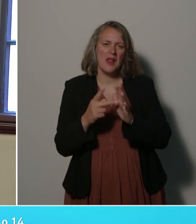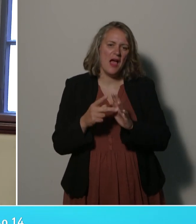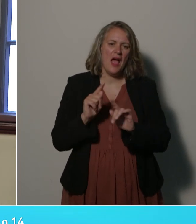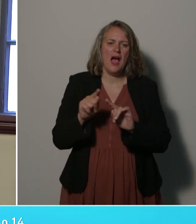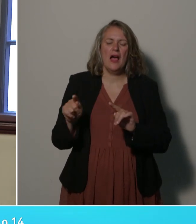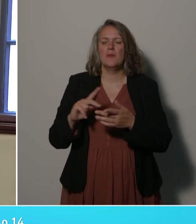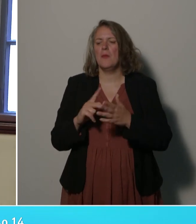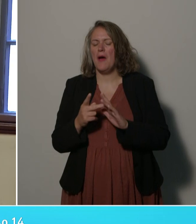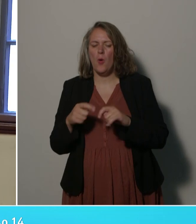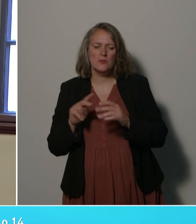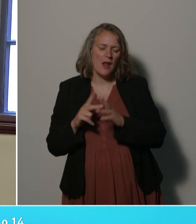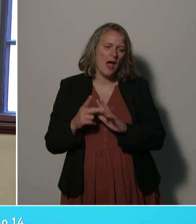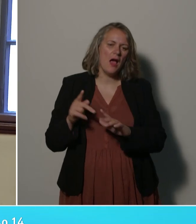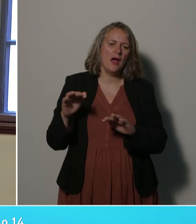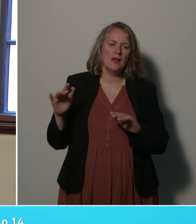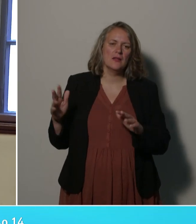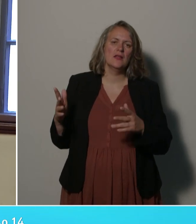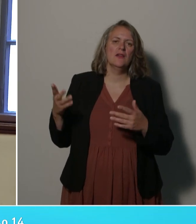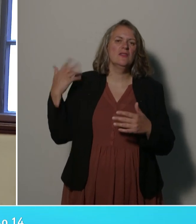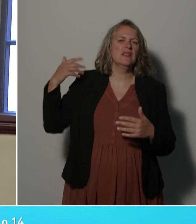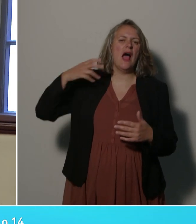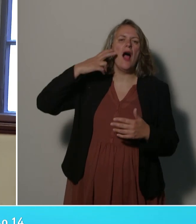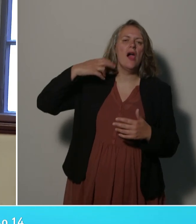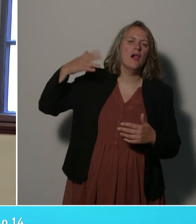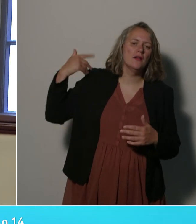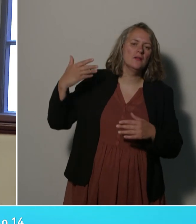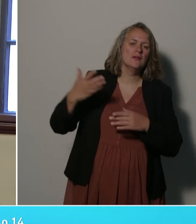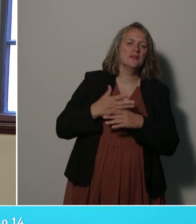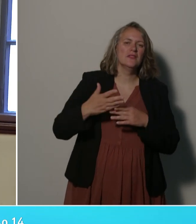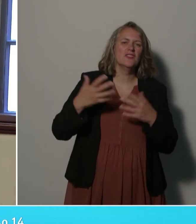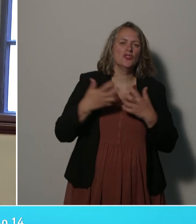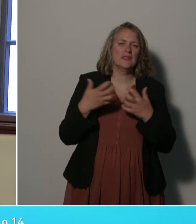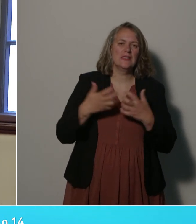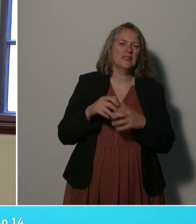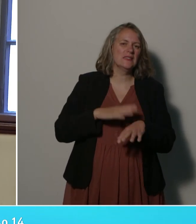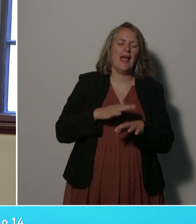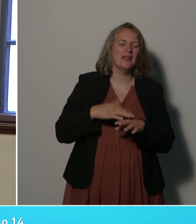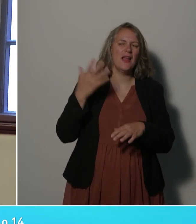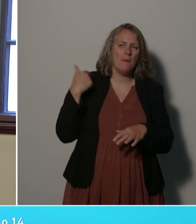Bebauungspläne aus der Zwischenkriegszeit, ja, da bitte nichts verändern.